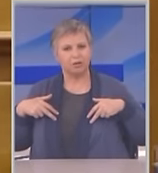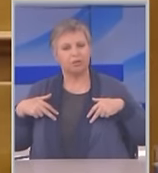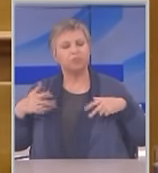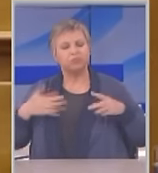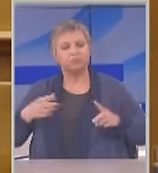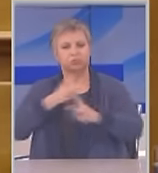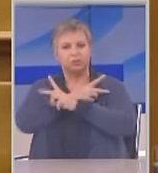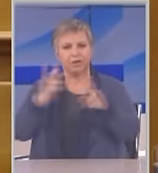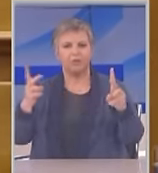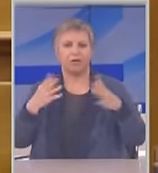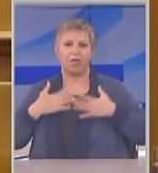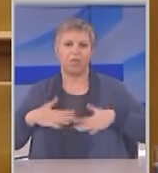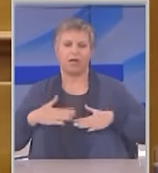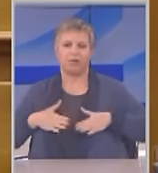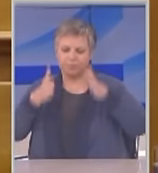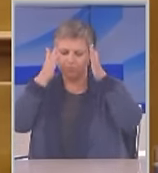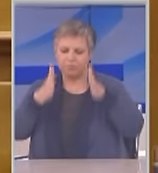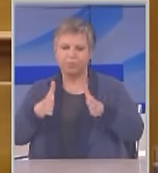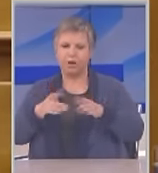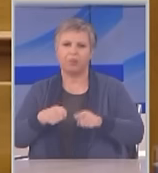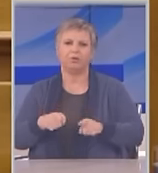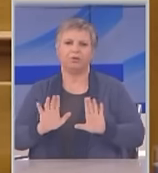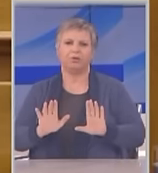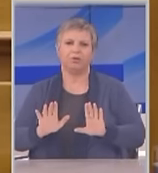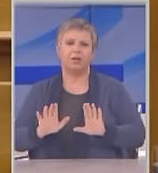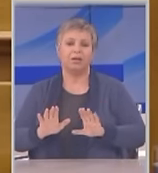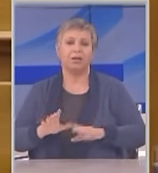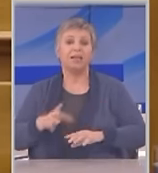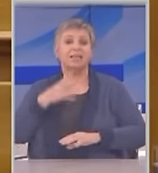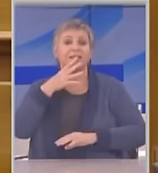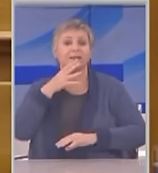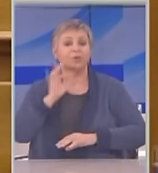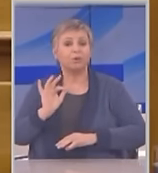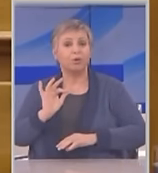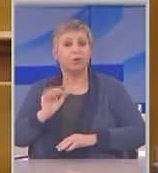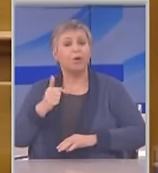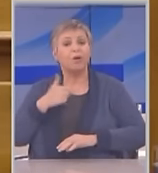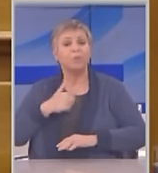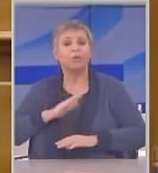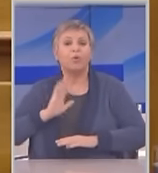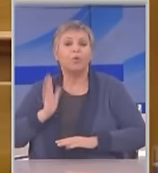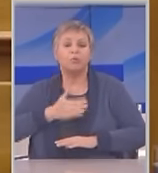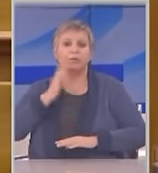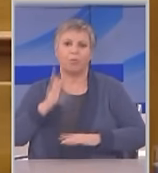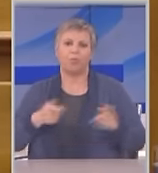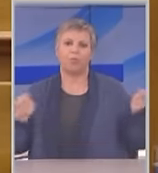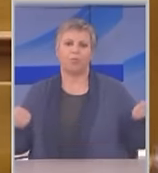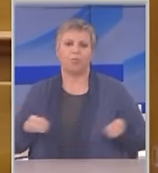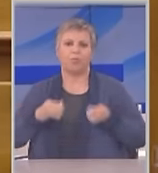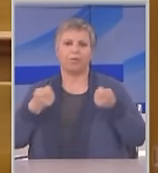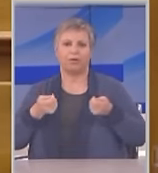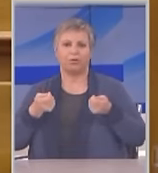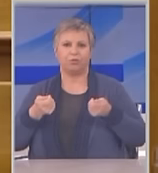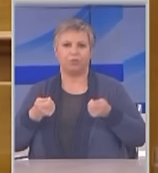διαβάνειας. Για τον σκοπό αυτό θα κάνουμε ό,τι περνά από το χέρι μας. Είτε μέσα